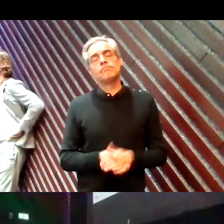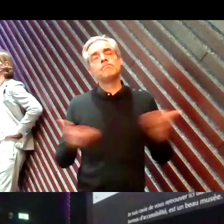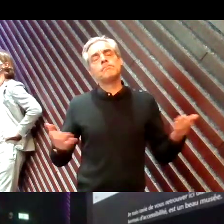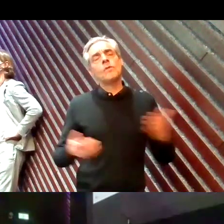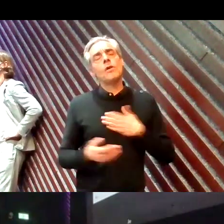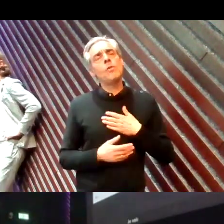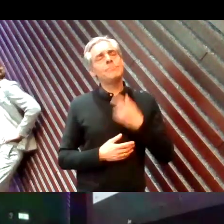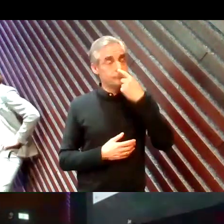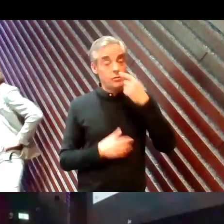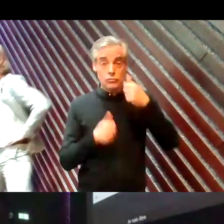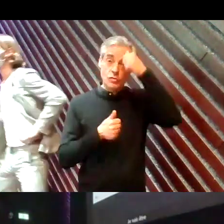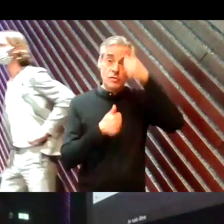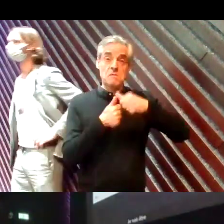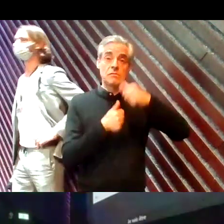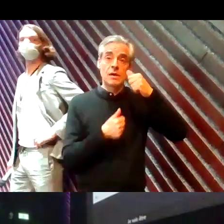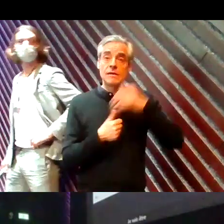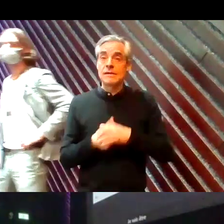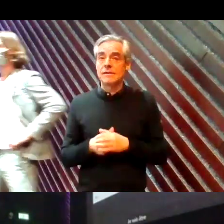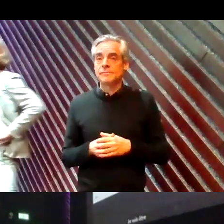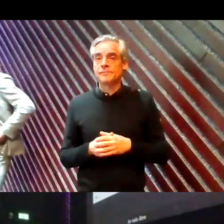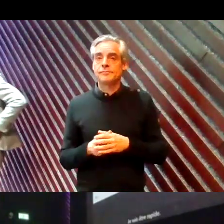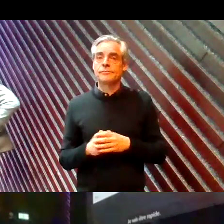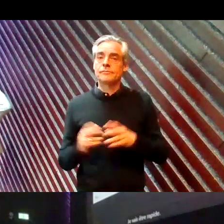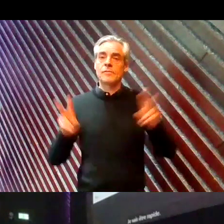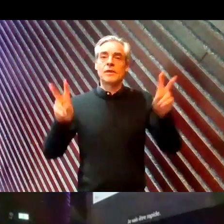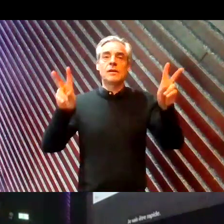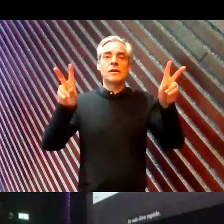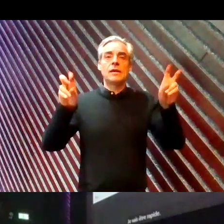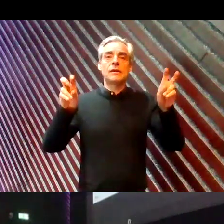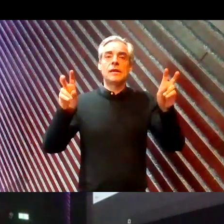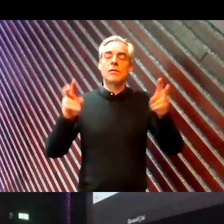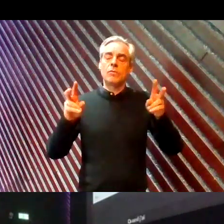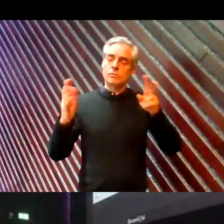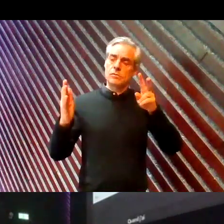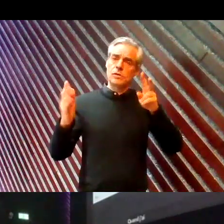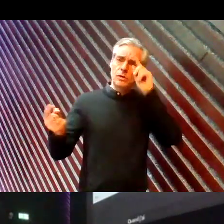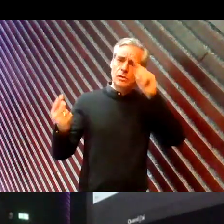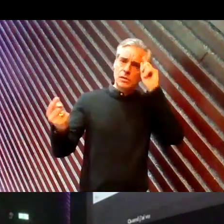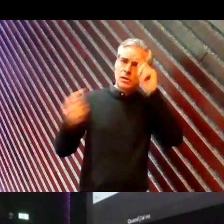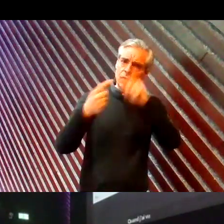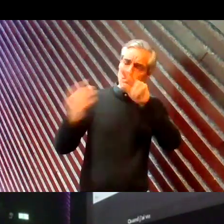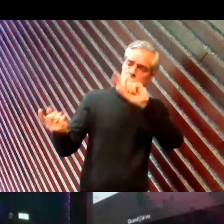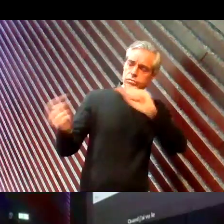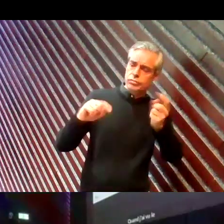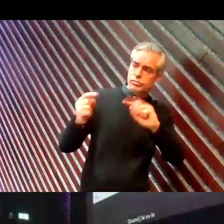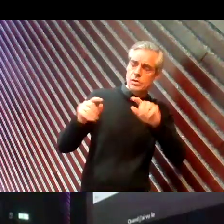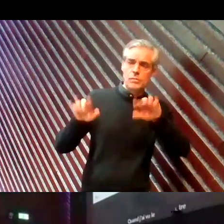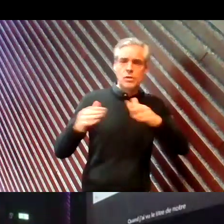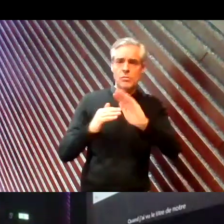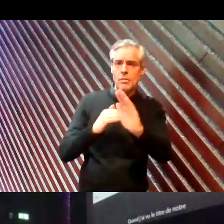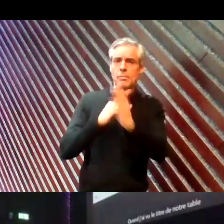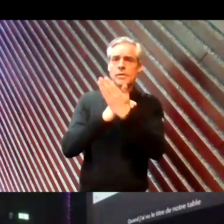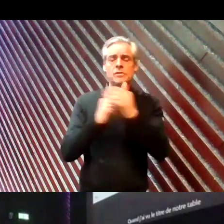Quand j'ai lu justement le titre de notre table ronde et quand je voyais aussi comment on nous a présentés là